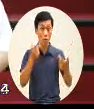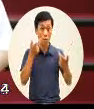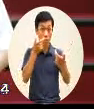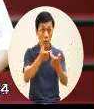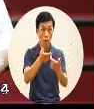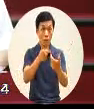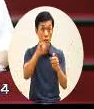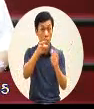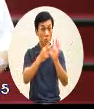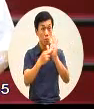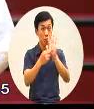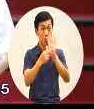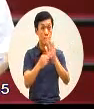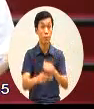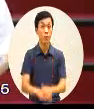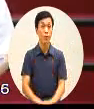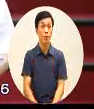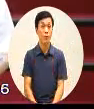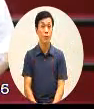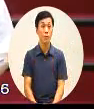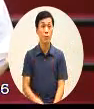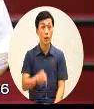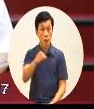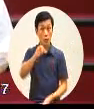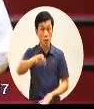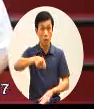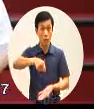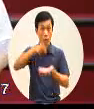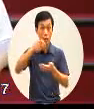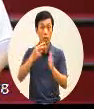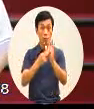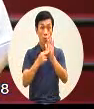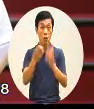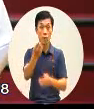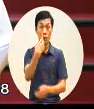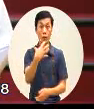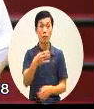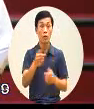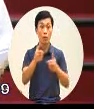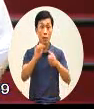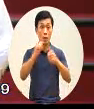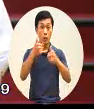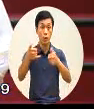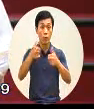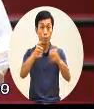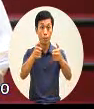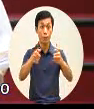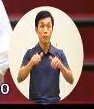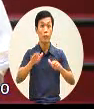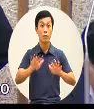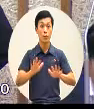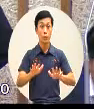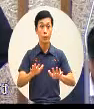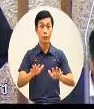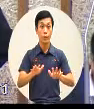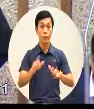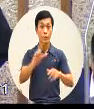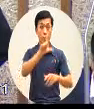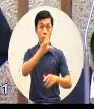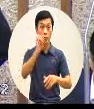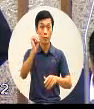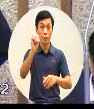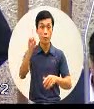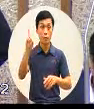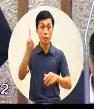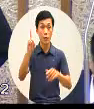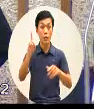哈，你先你讲解哈，你解释。 谢谢议员哦，其实咱这边 LED 这个专